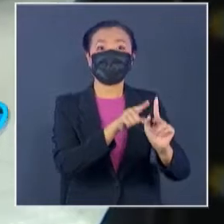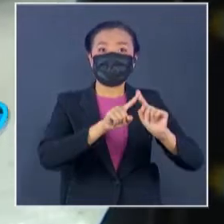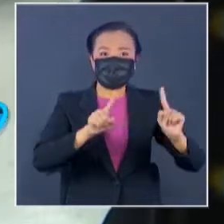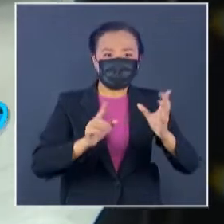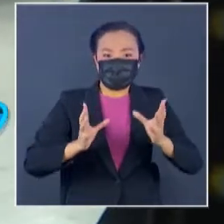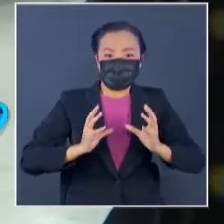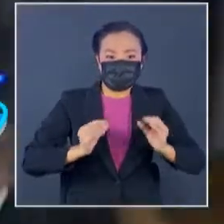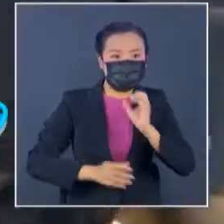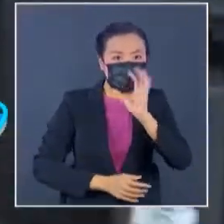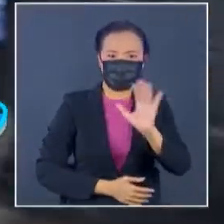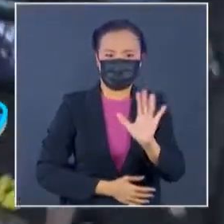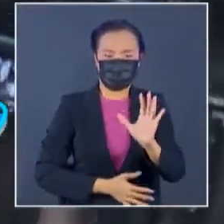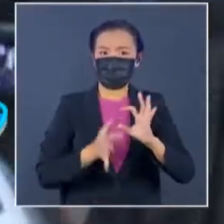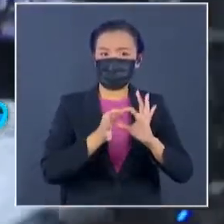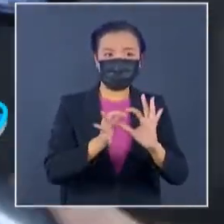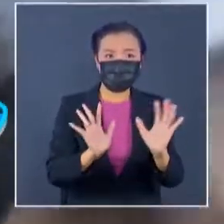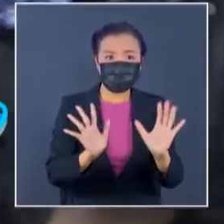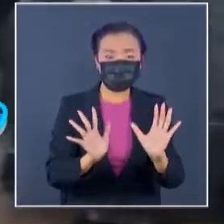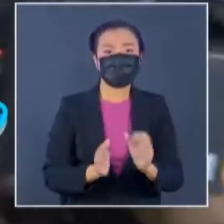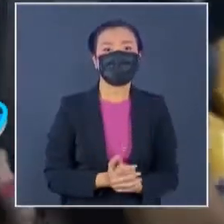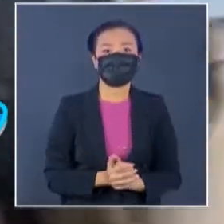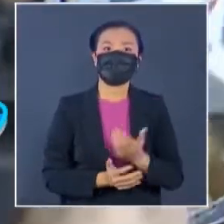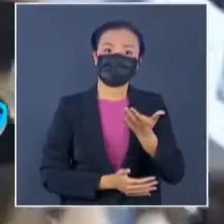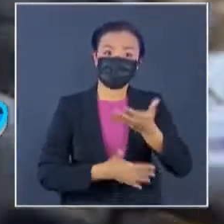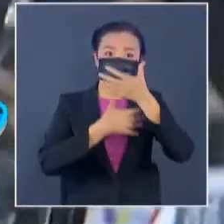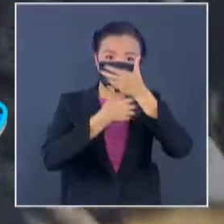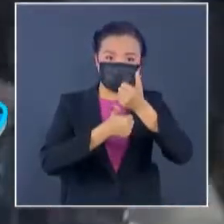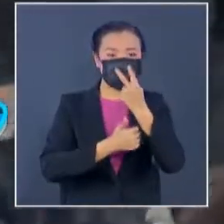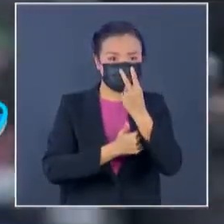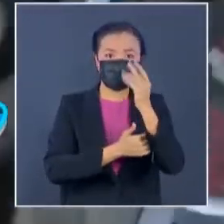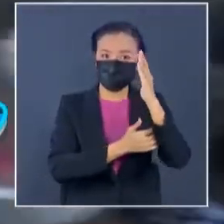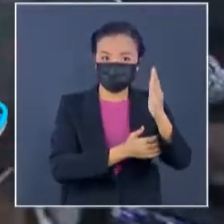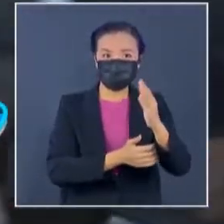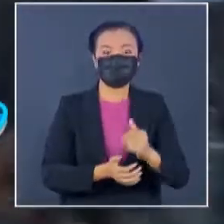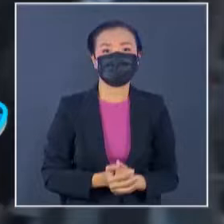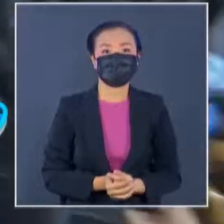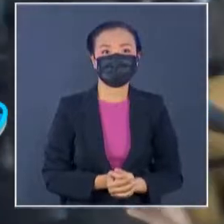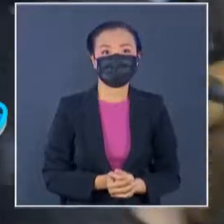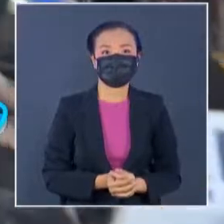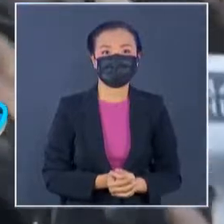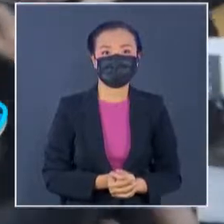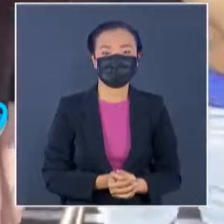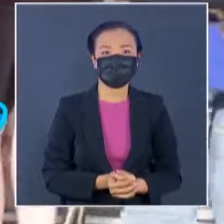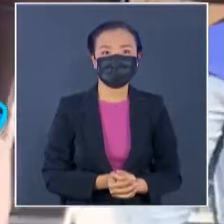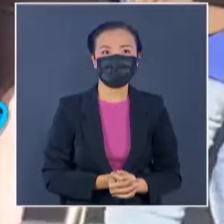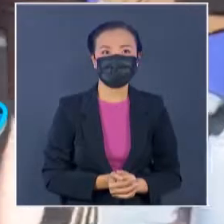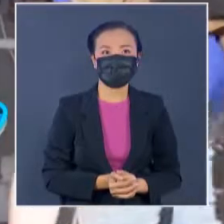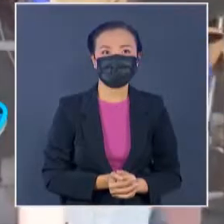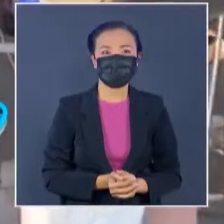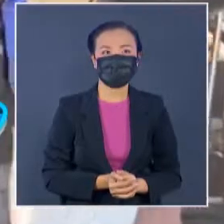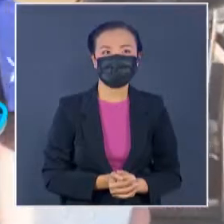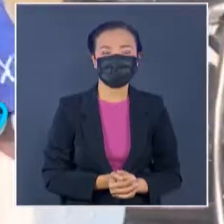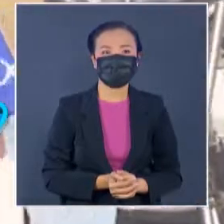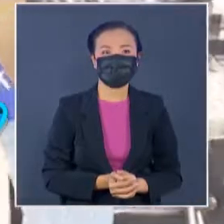ายปฏิเสธบอกว่าไม่ได้มีส่วนเกี่ยวข้องเรื่องนี้ก็น่าสนใจก็น่าติดตามต่อขณะที่เรืออากาศตรีจักริดและน